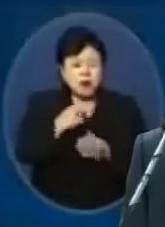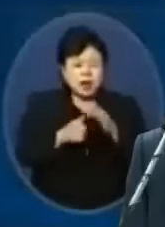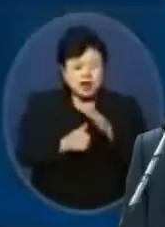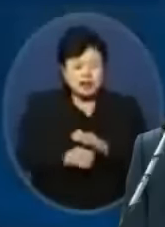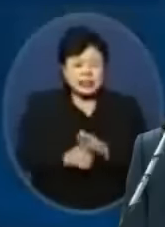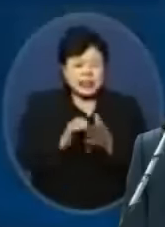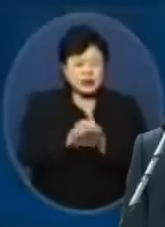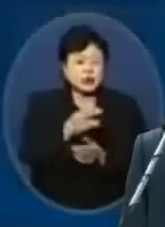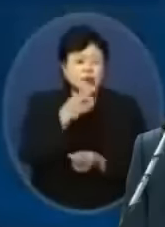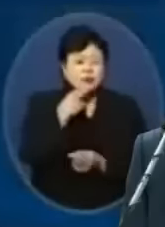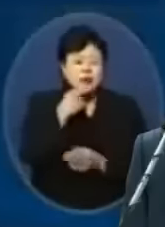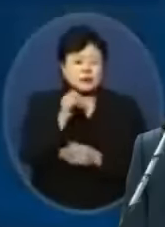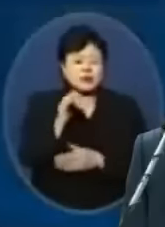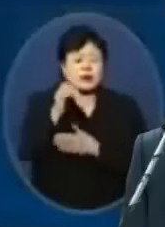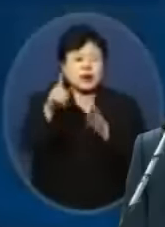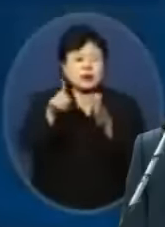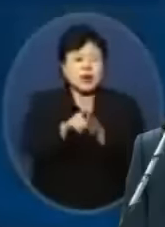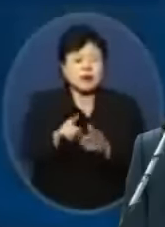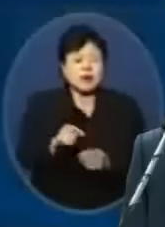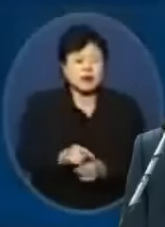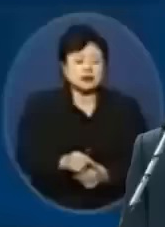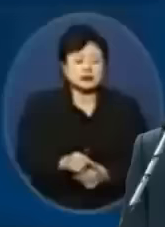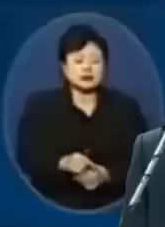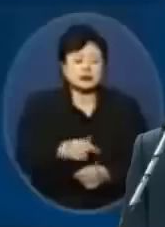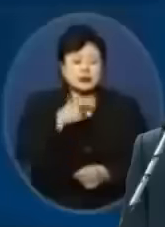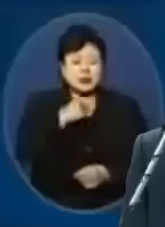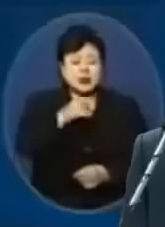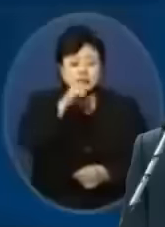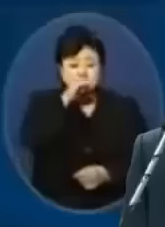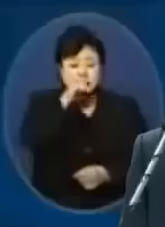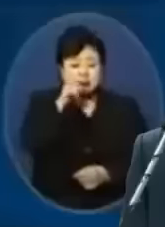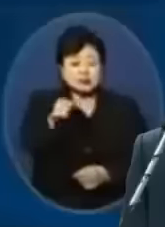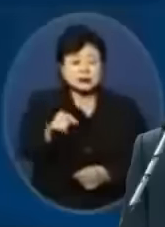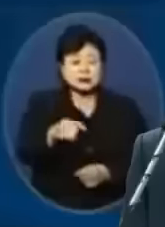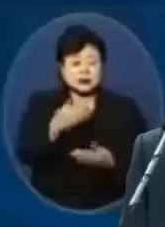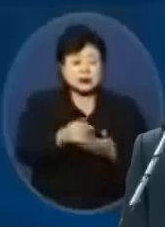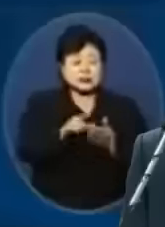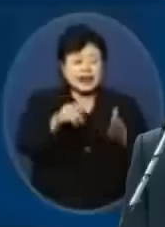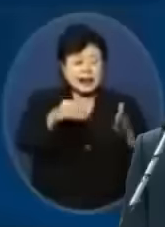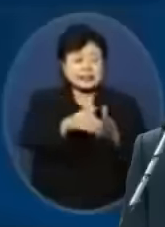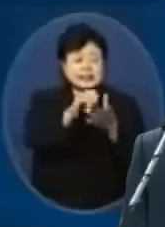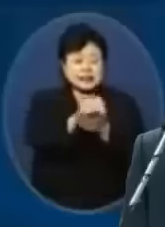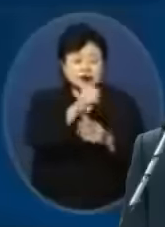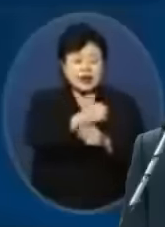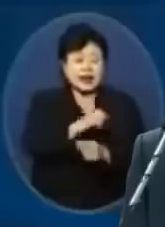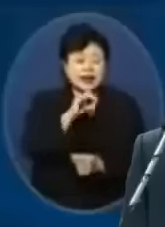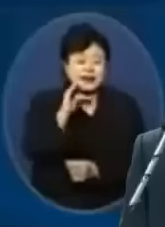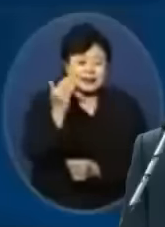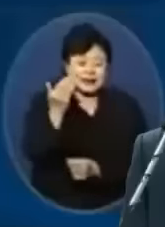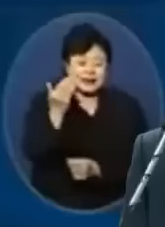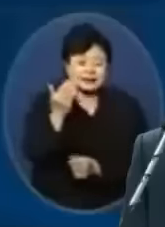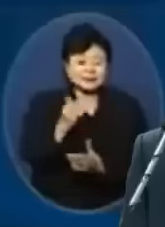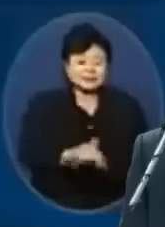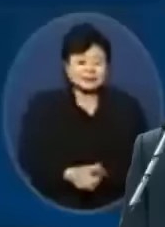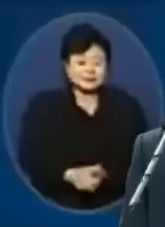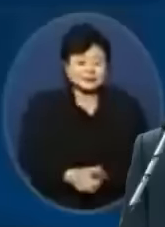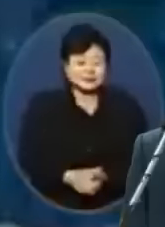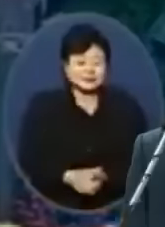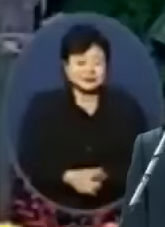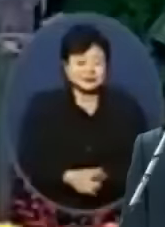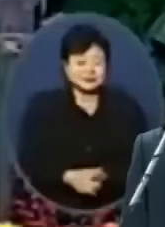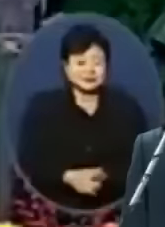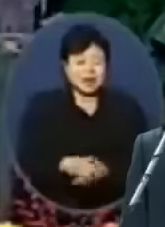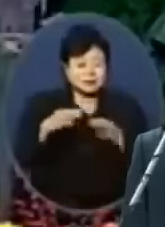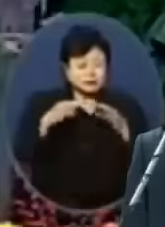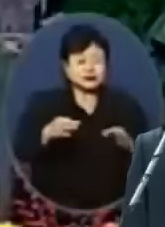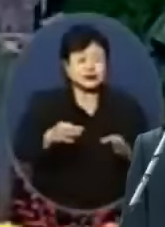인내하며 기도하지 않는다. 하나님의 영광을 위해 무엇인가를 바라고 있다면 그것을 얻을 때까지 기도해야 된다. 너는